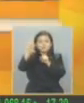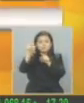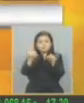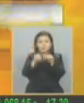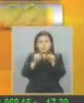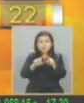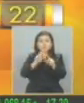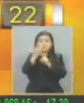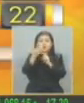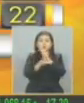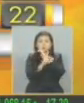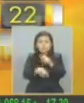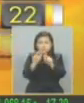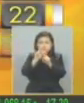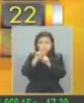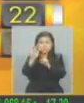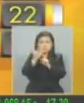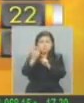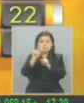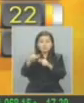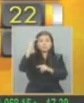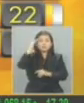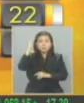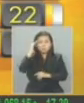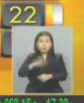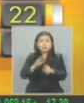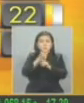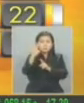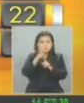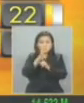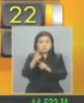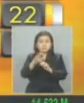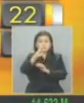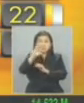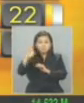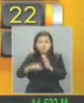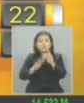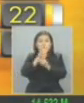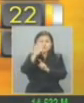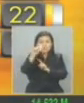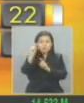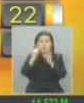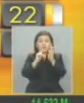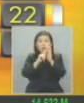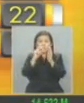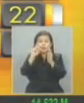ซีเพื่อนตำรวจอันดับที่4เป็นของ BEC อันดับที่5เป็นของ Army United ค่ะ